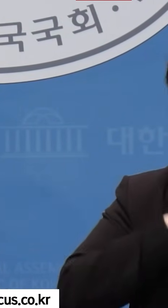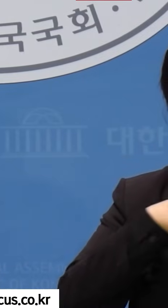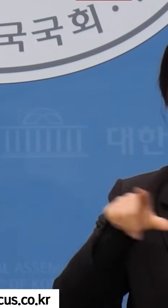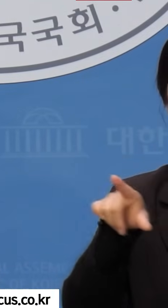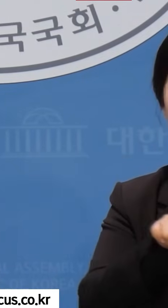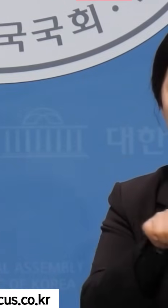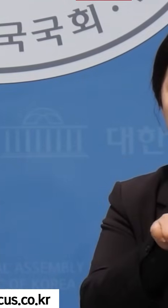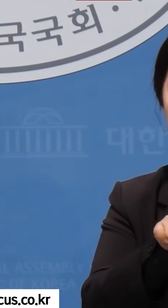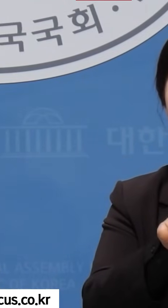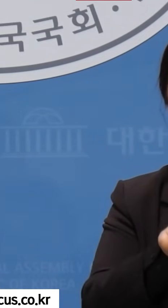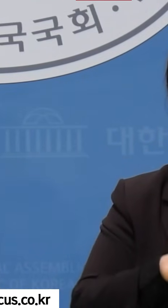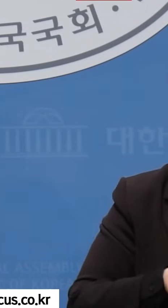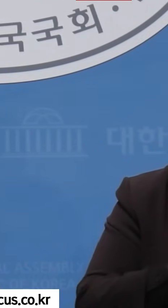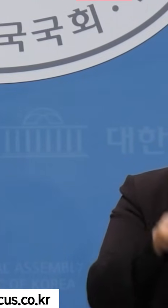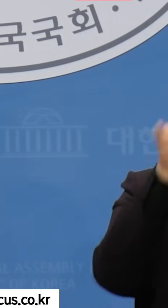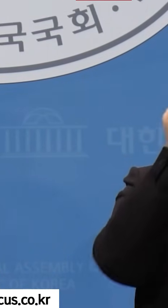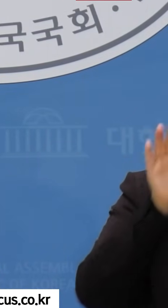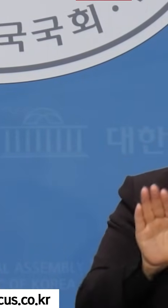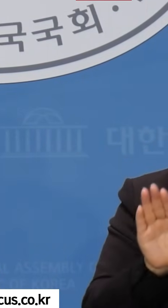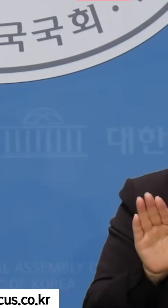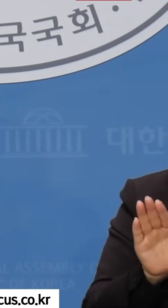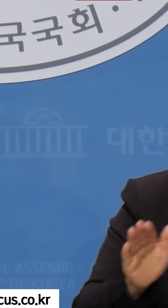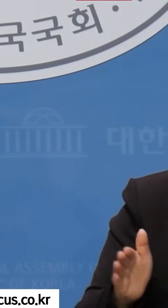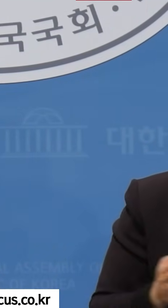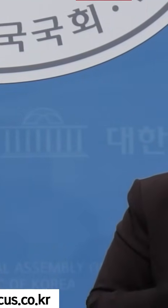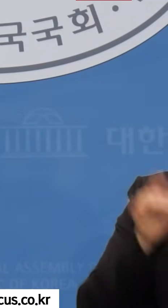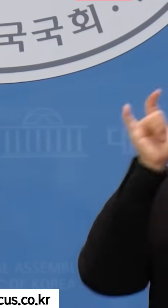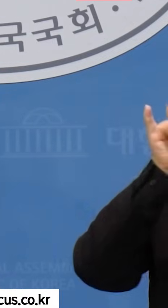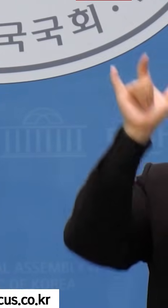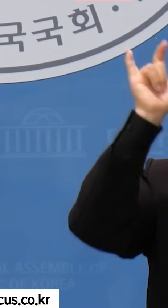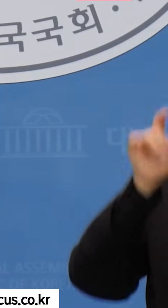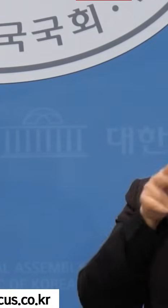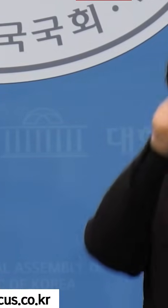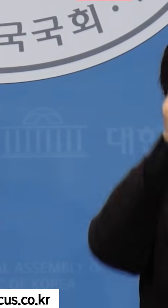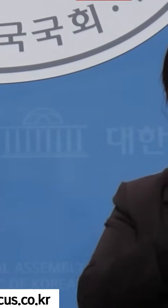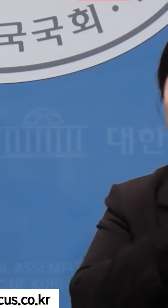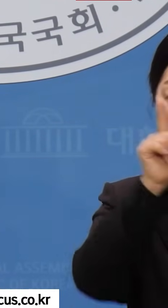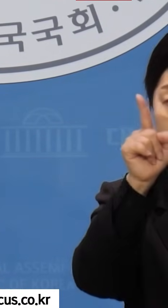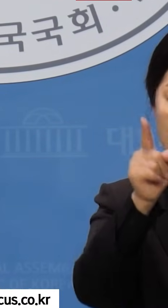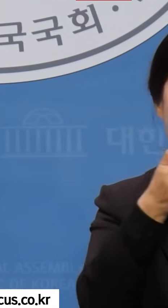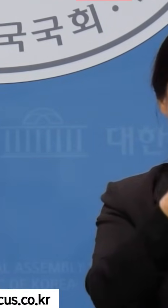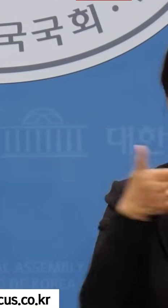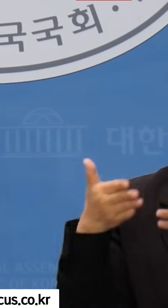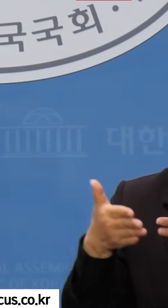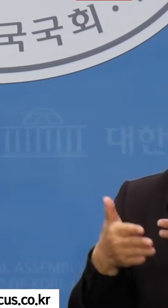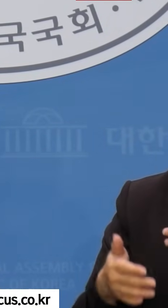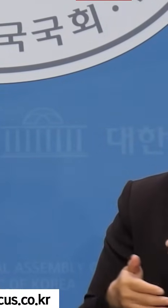만한 상당한 이유가 있다고 해서 최순실의 청구를 기각했습니다.